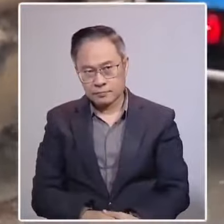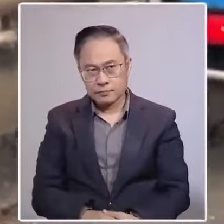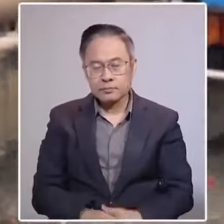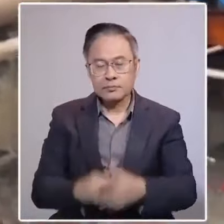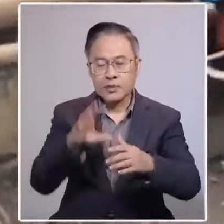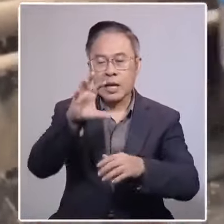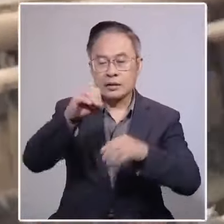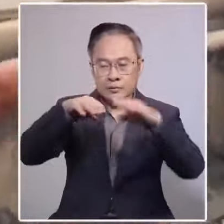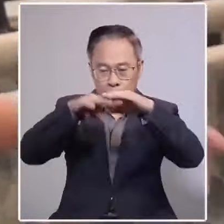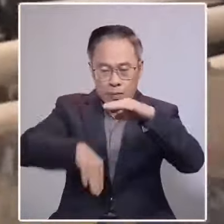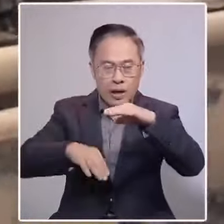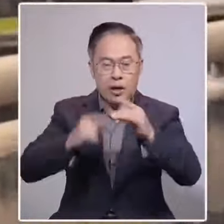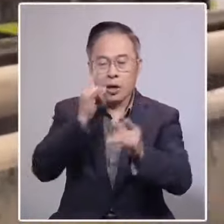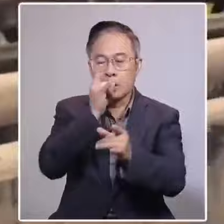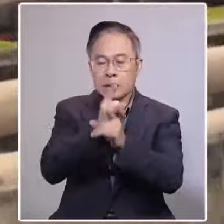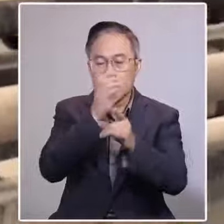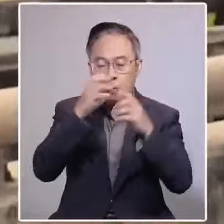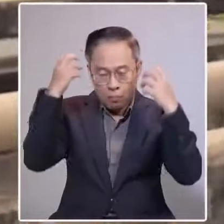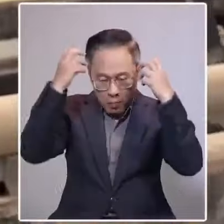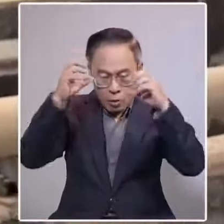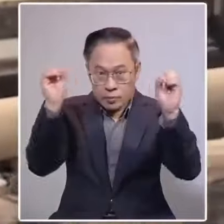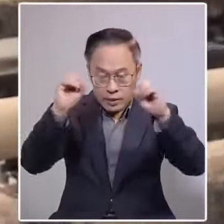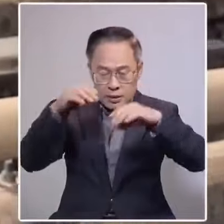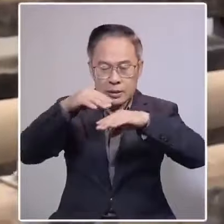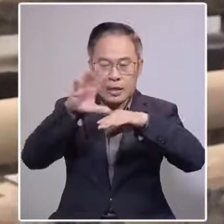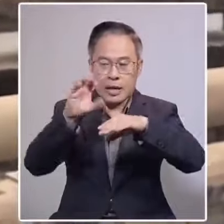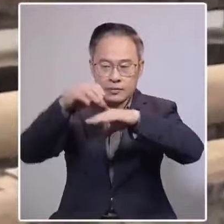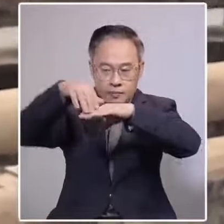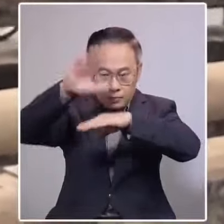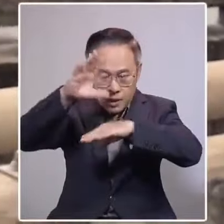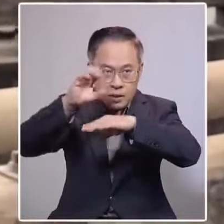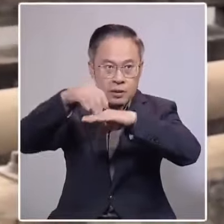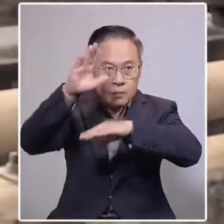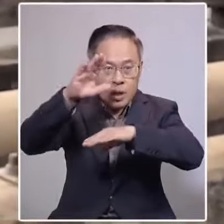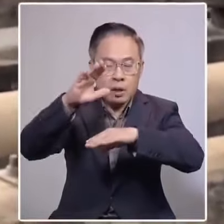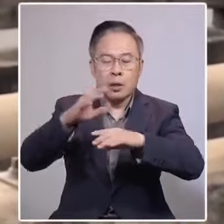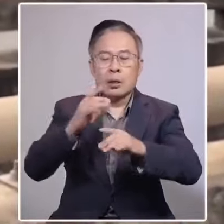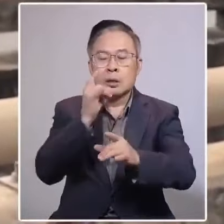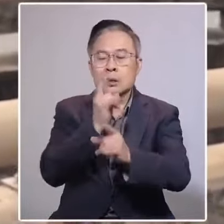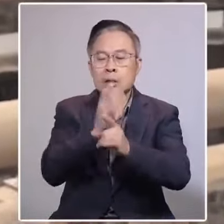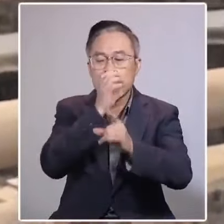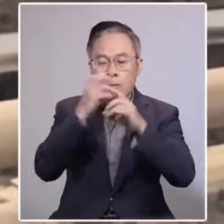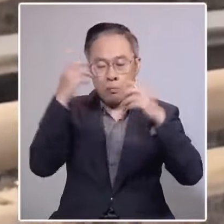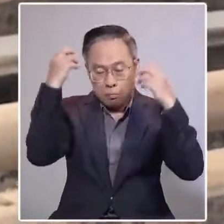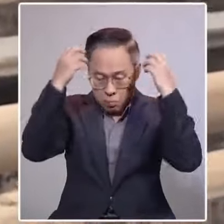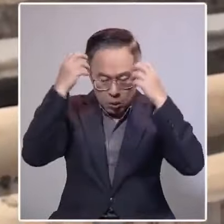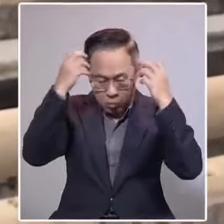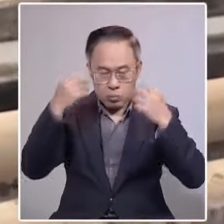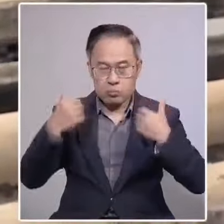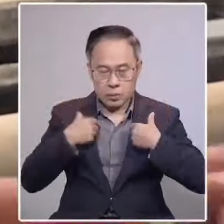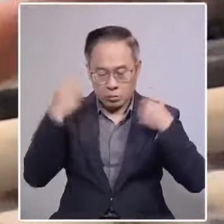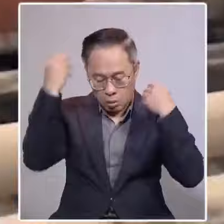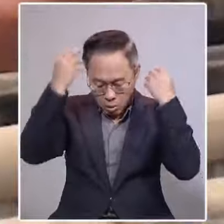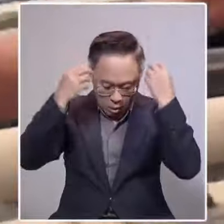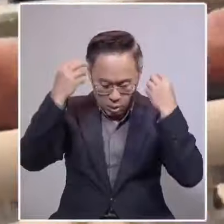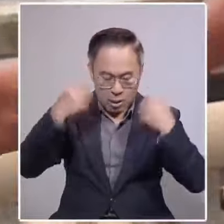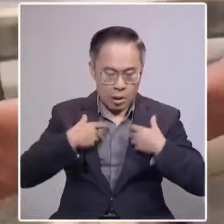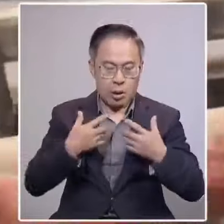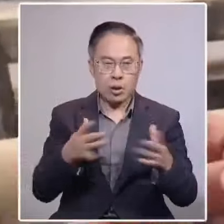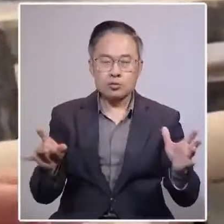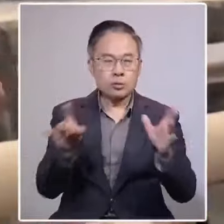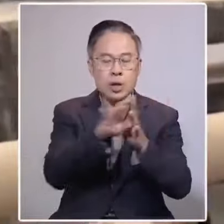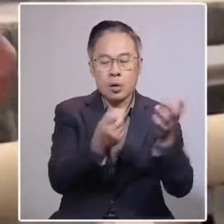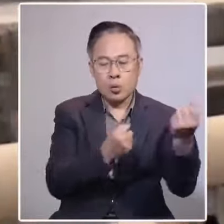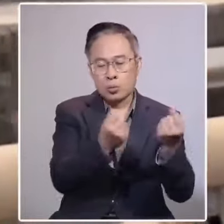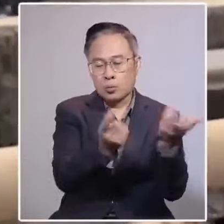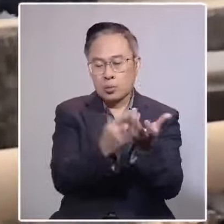เอโดนไปแล้วก็ต้องดื่มครับอต้องถามก่อนเลยนะคำแรกนะมีประกันมั้ยเนี่ยโอ้โหแล้วตั้งกี่คันนะเอใช่ 7คันน่ะ 7